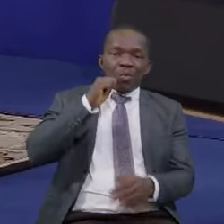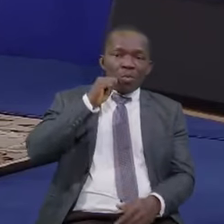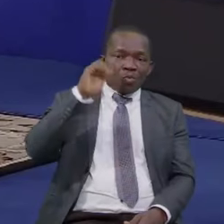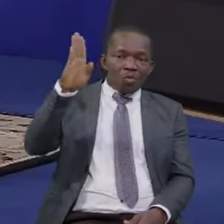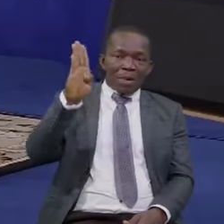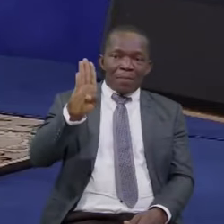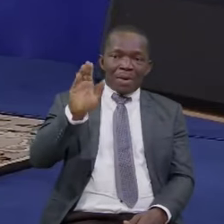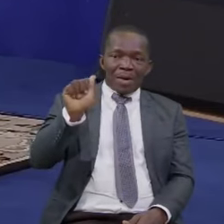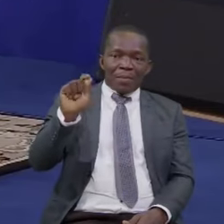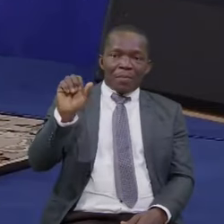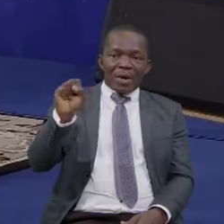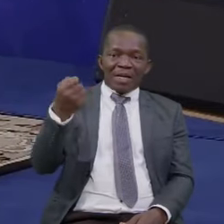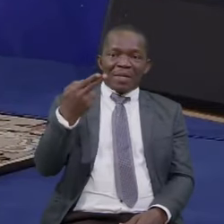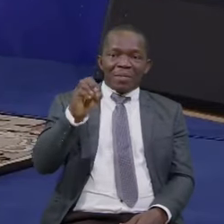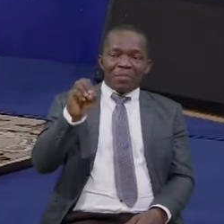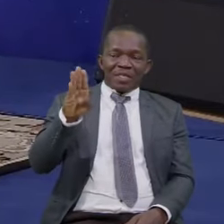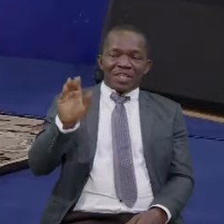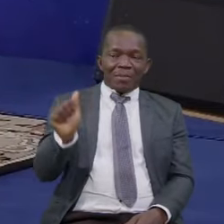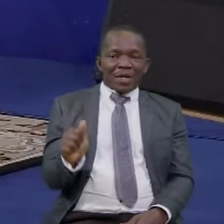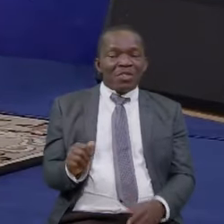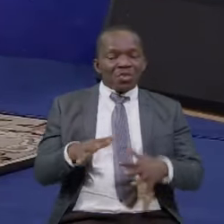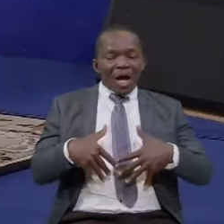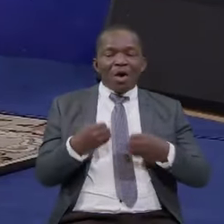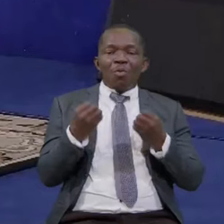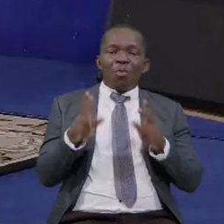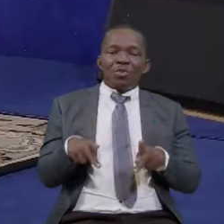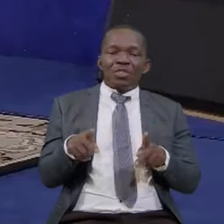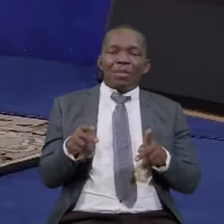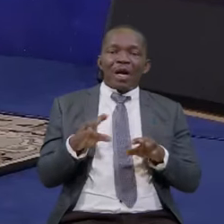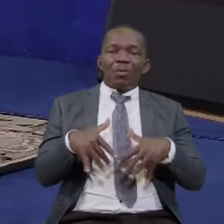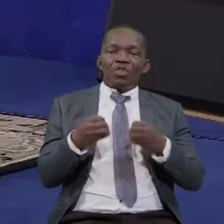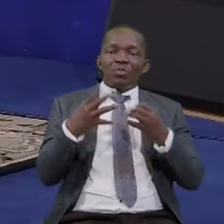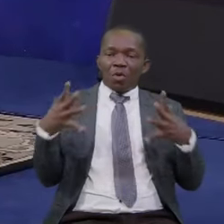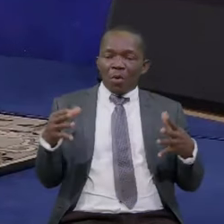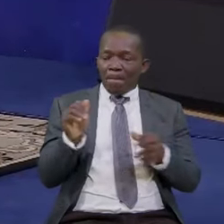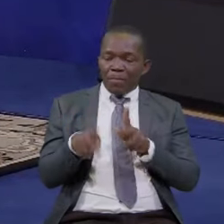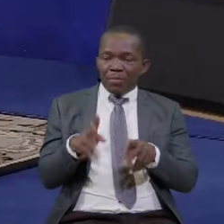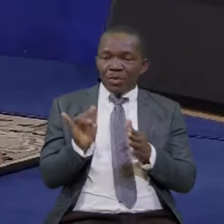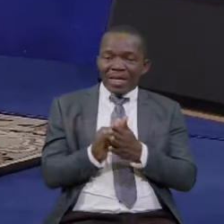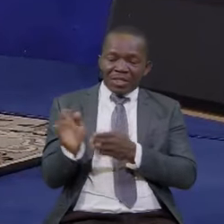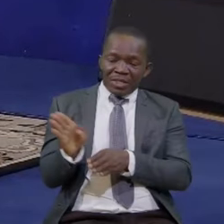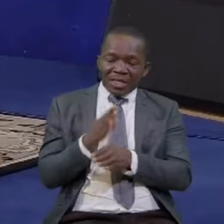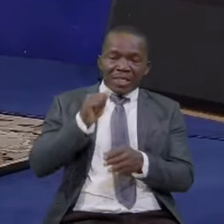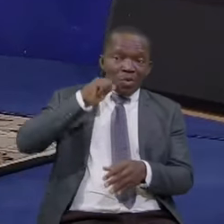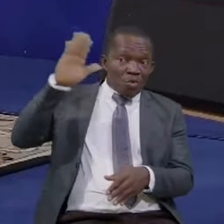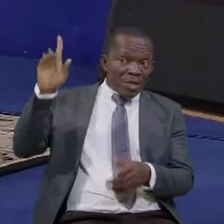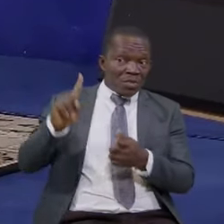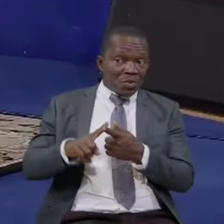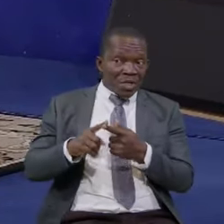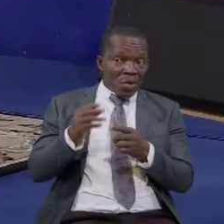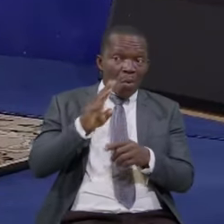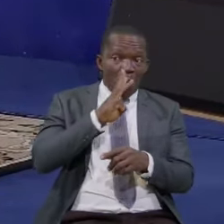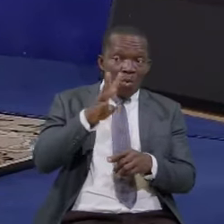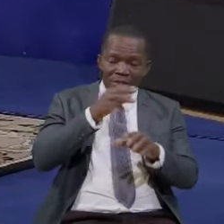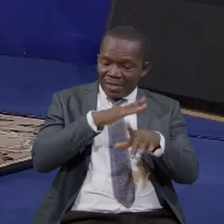bord de la rivière ça ce n'est pas des prophètes de Dieu ils sont encore même dans l'Ancienne Alliance il ne on ne faisait même